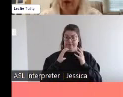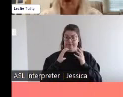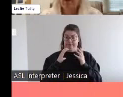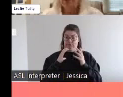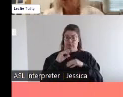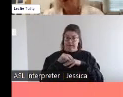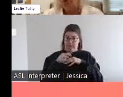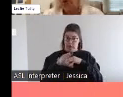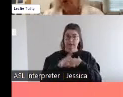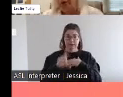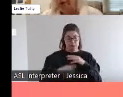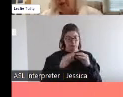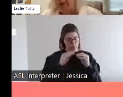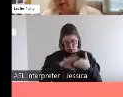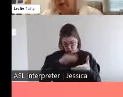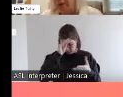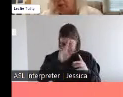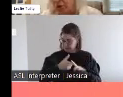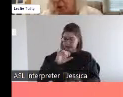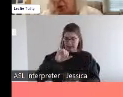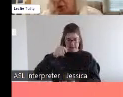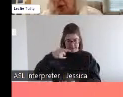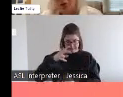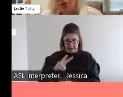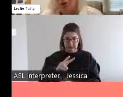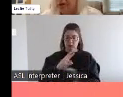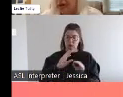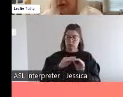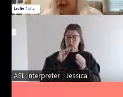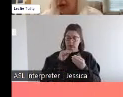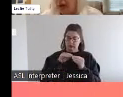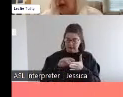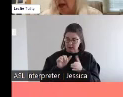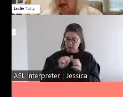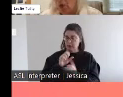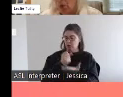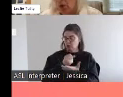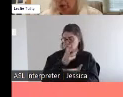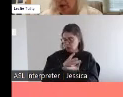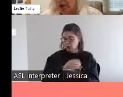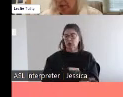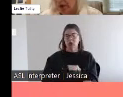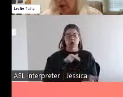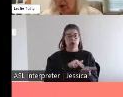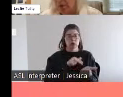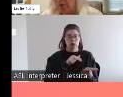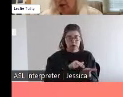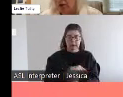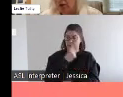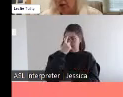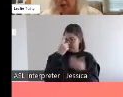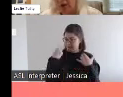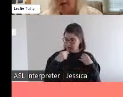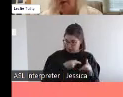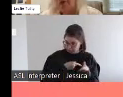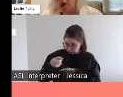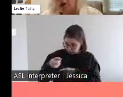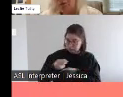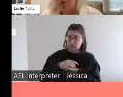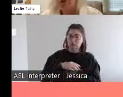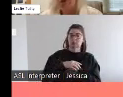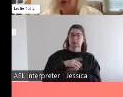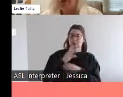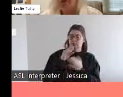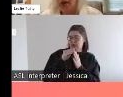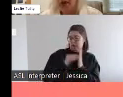pratique clinique. Les cliniciens ont besoin de formation sur l'AVC. Des études récentes menées auprès de travailleurs sociaux, d'étudiantes en